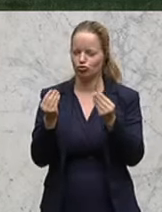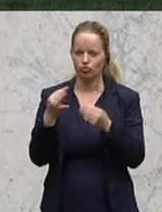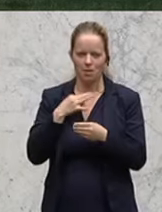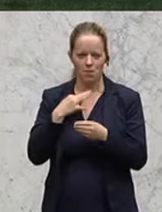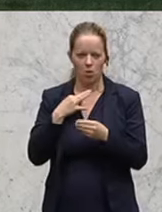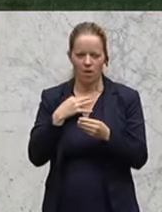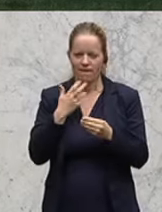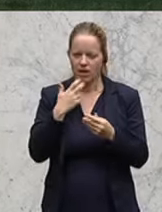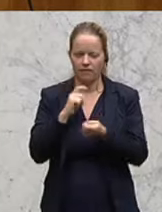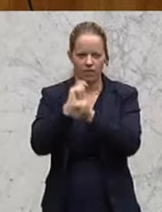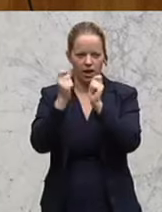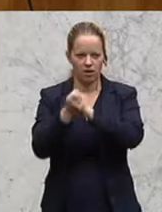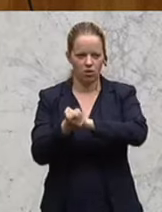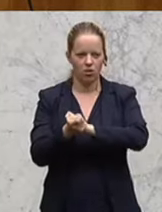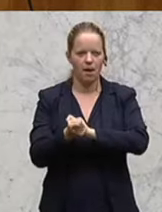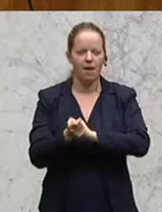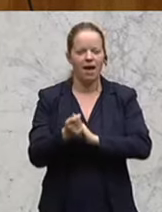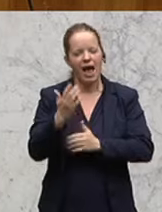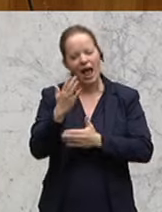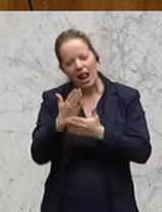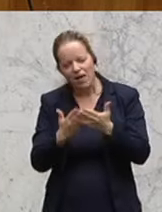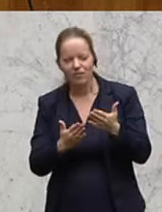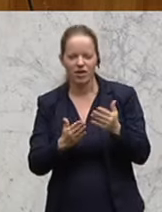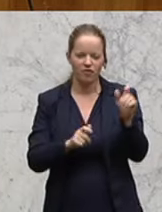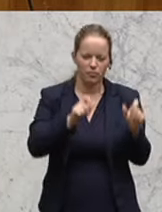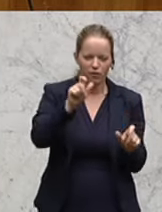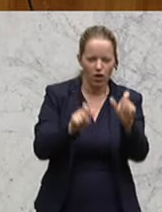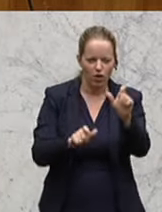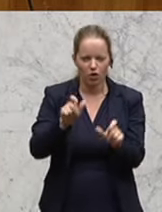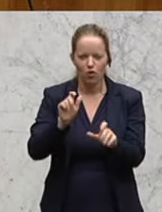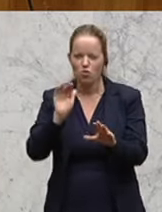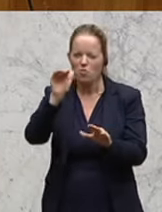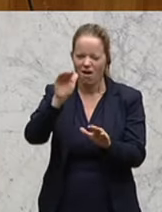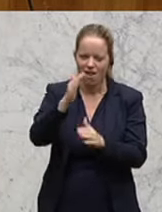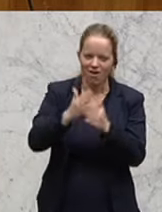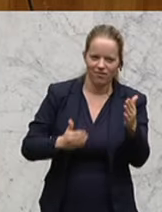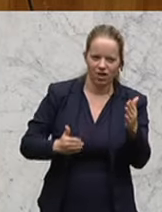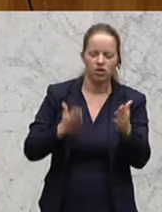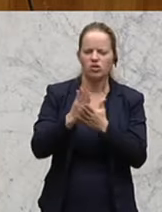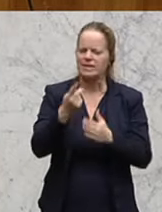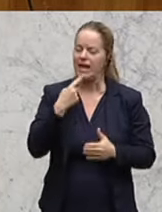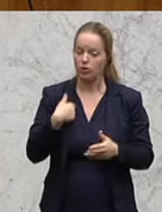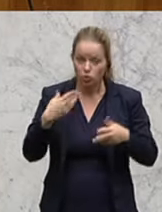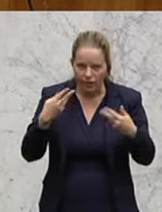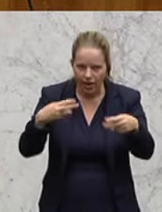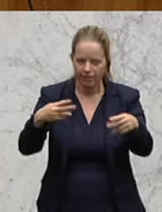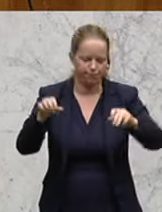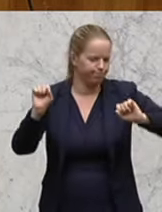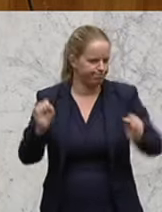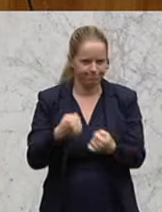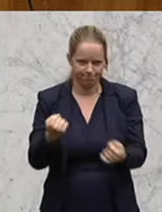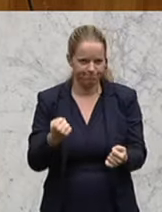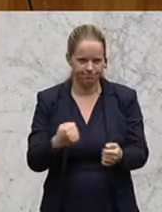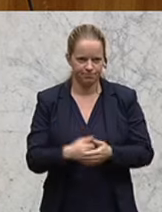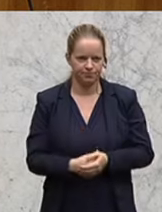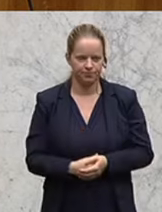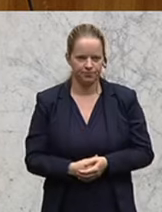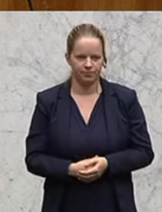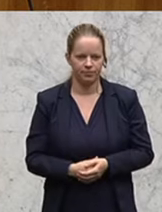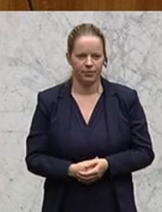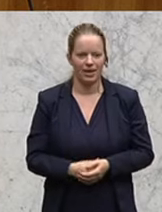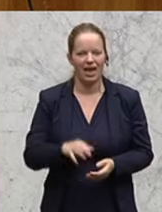die Hälfte der Bevölkerung sagt, so kann es und soll es nicht mehr weitergehen. Und wenn das einzige Argument ist, die Angst vor einer erstarkenden